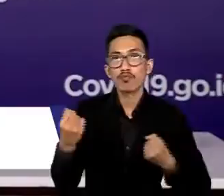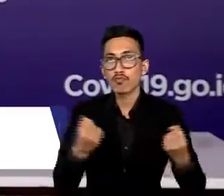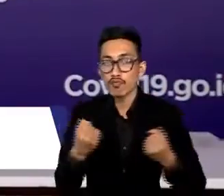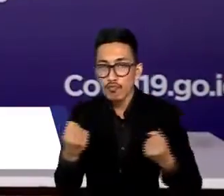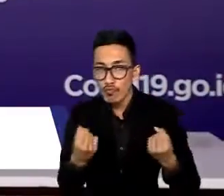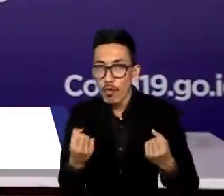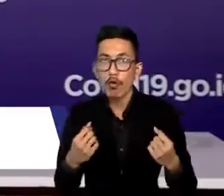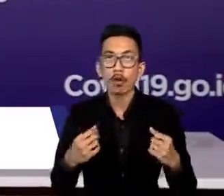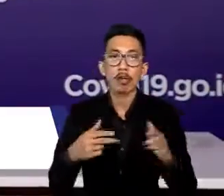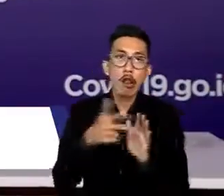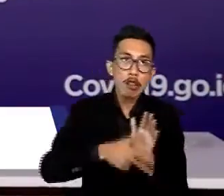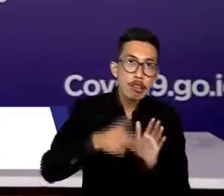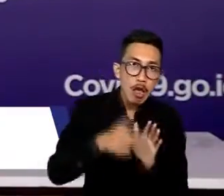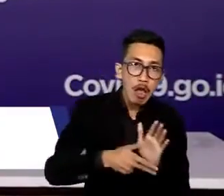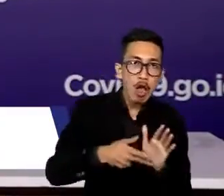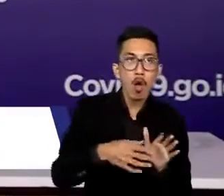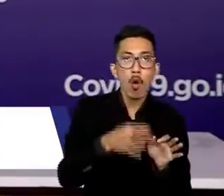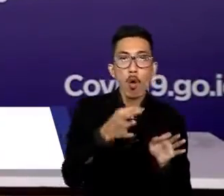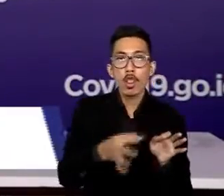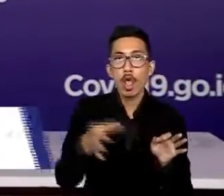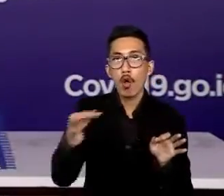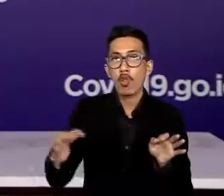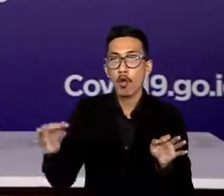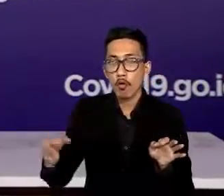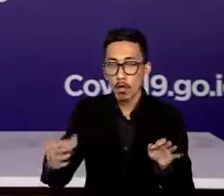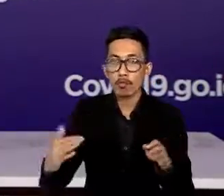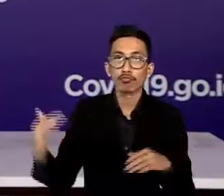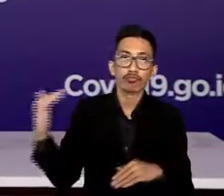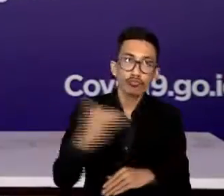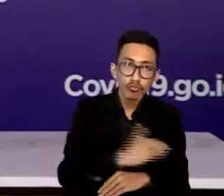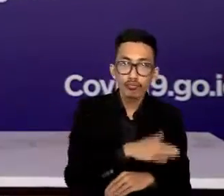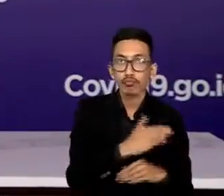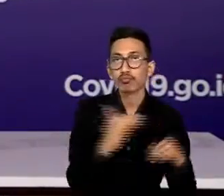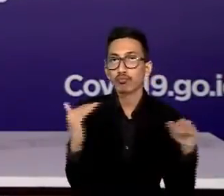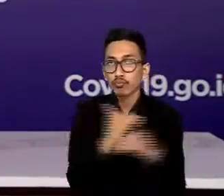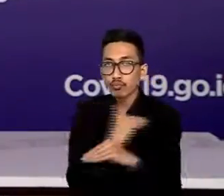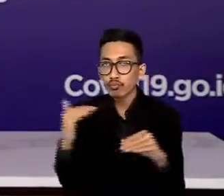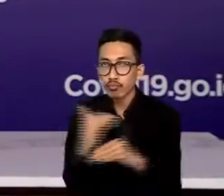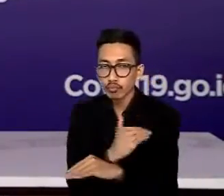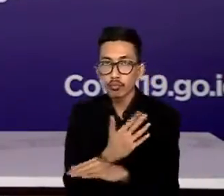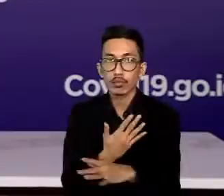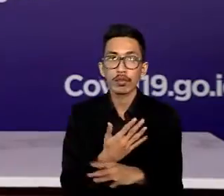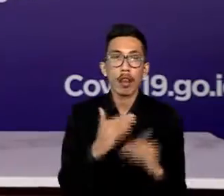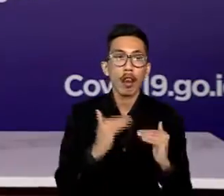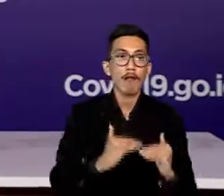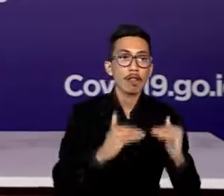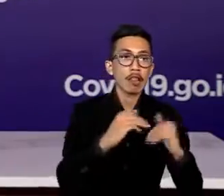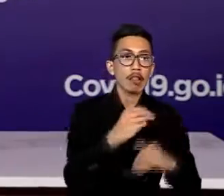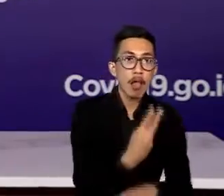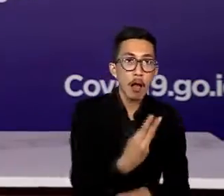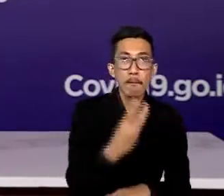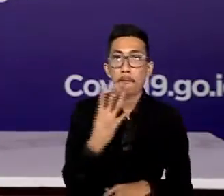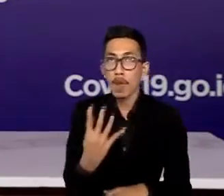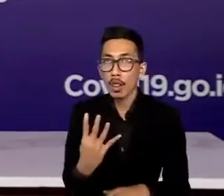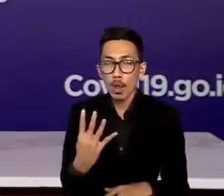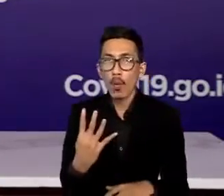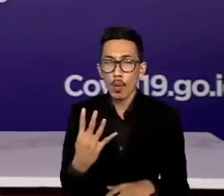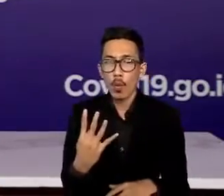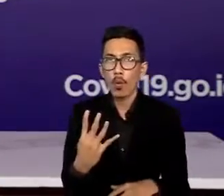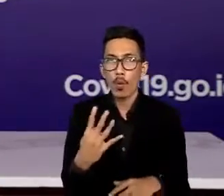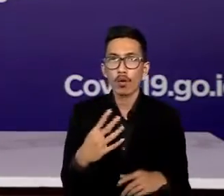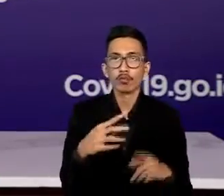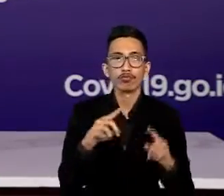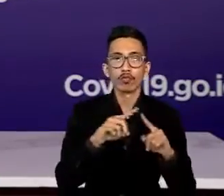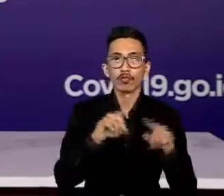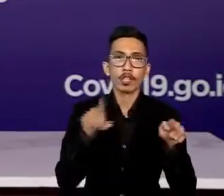pribadi dan kereta api antarkota dari dan ke daerah dengan level 3 dan 4 wajib menunjukkan